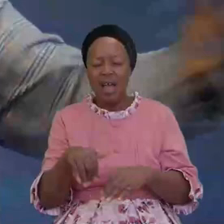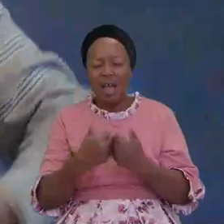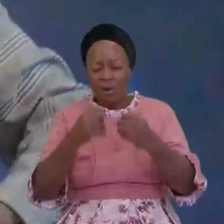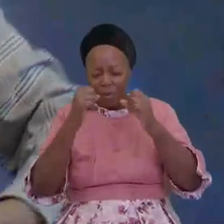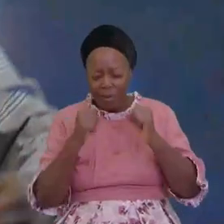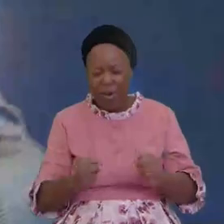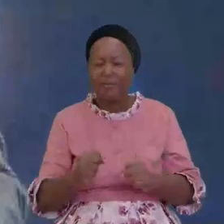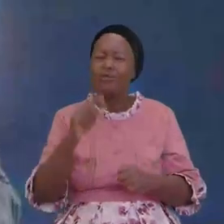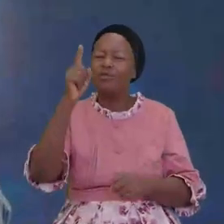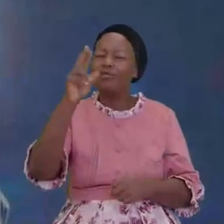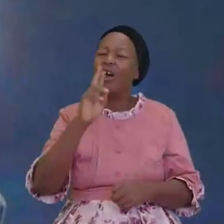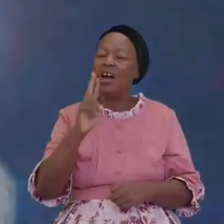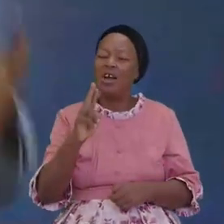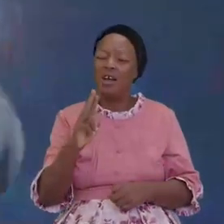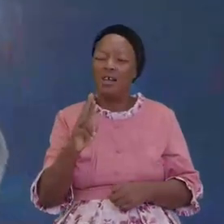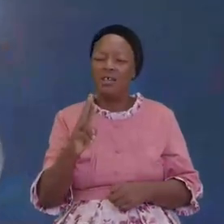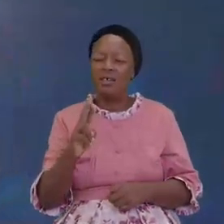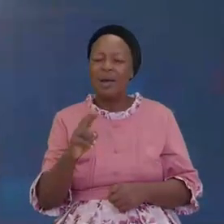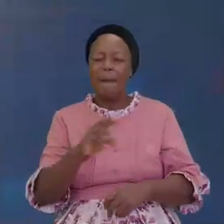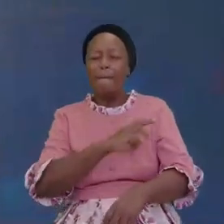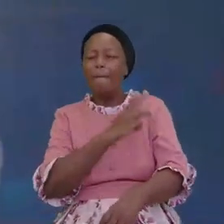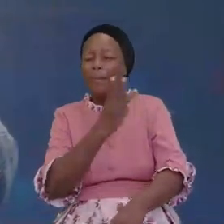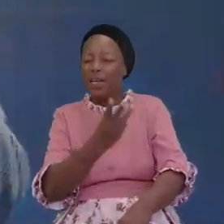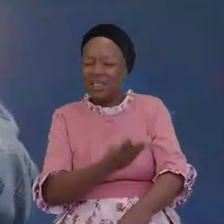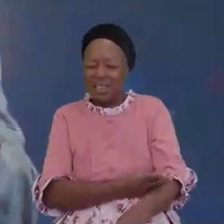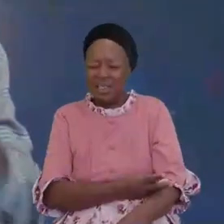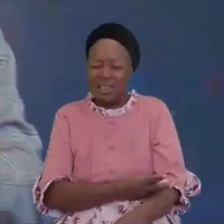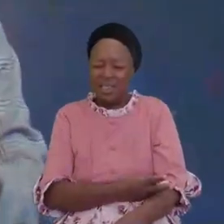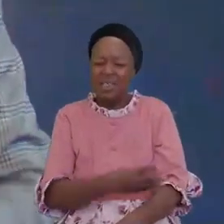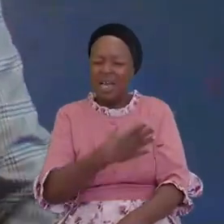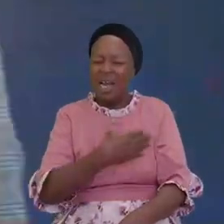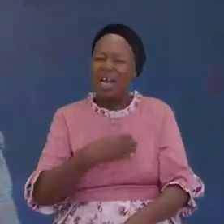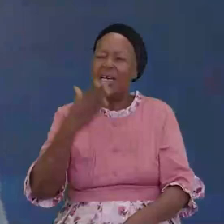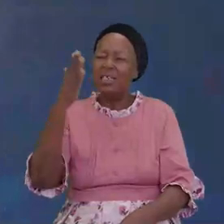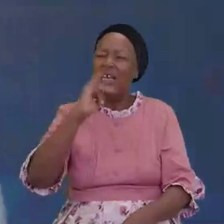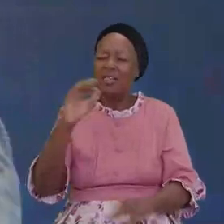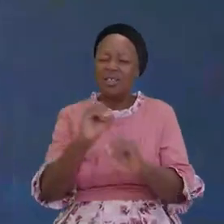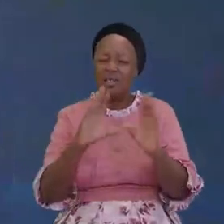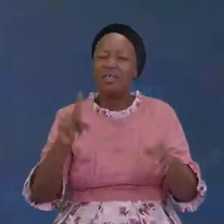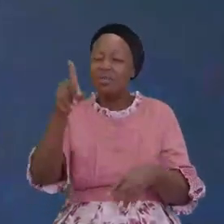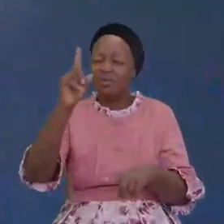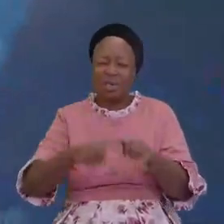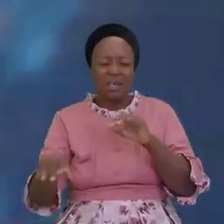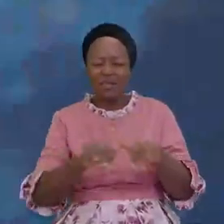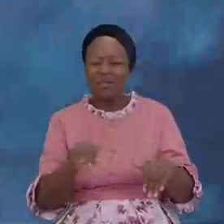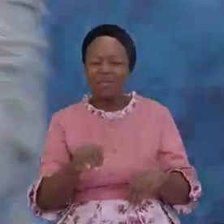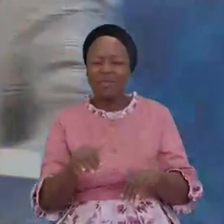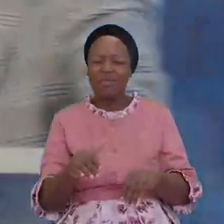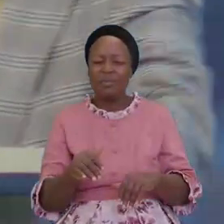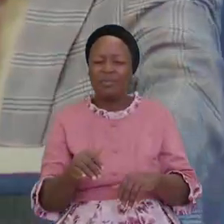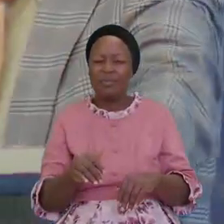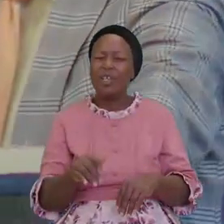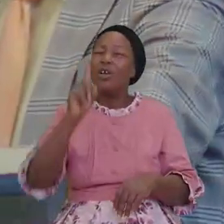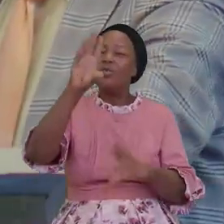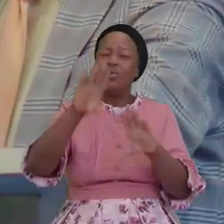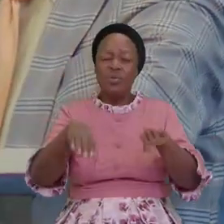que tu es grand Seigneur, que tu es puissant Seigneur, puissant, et il n'y a rien